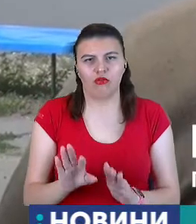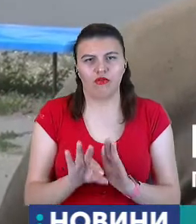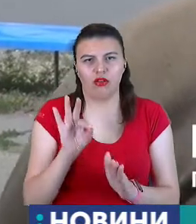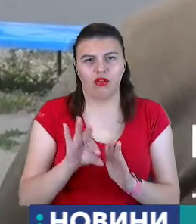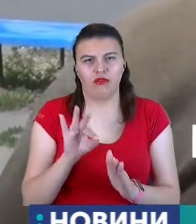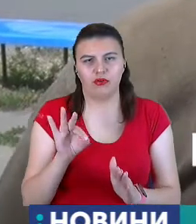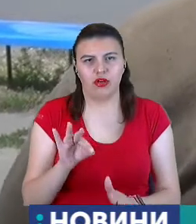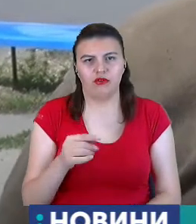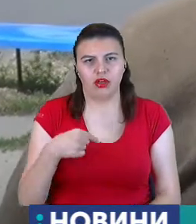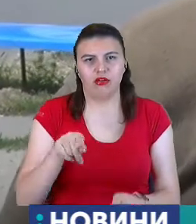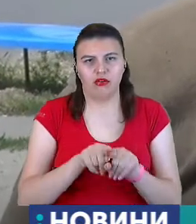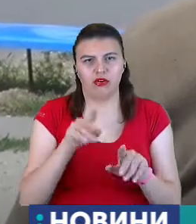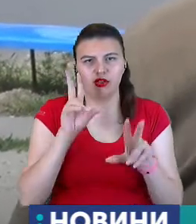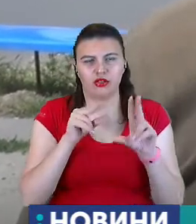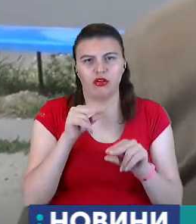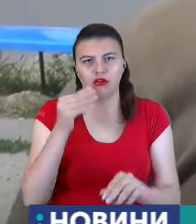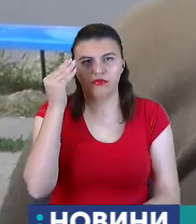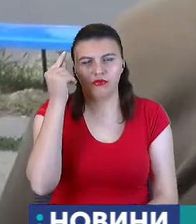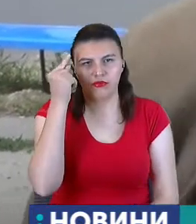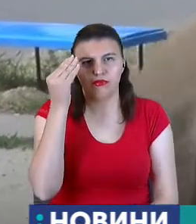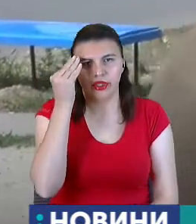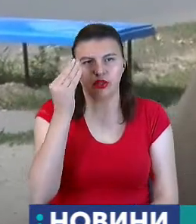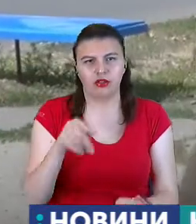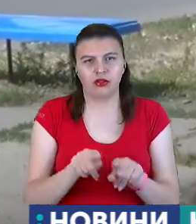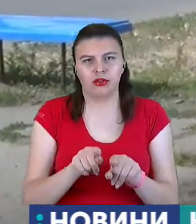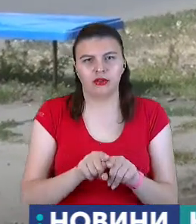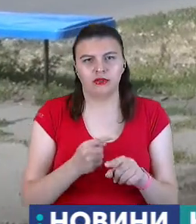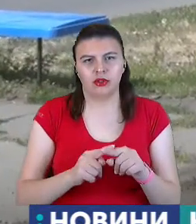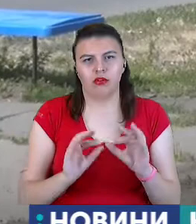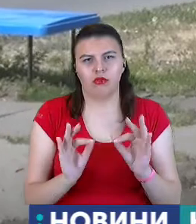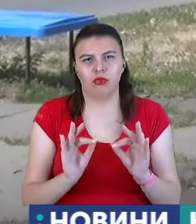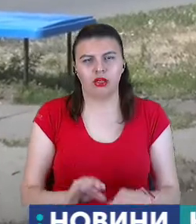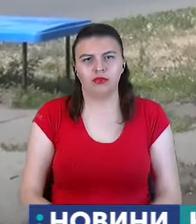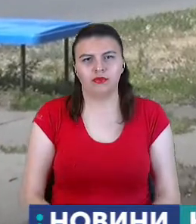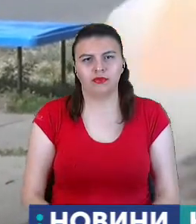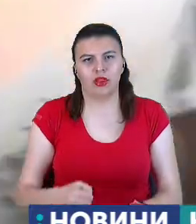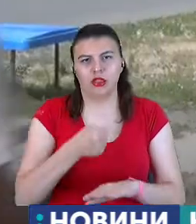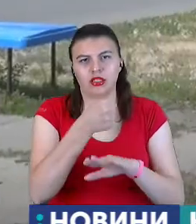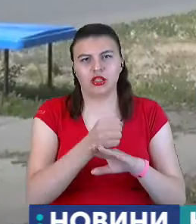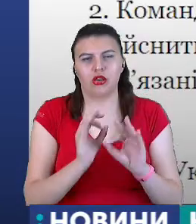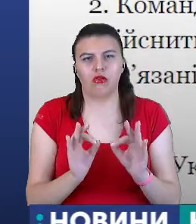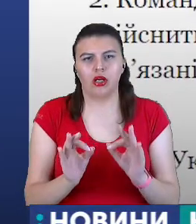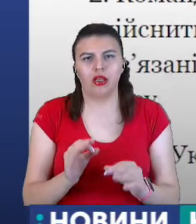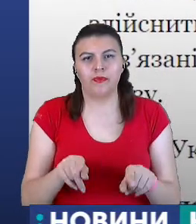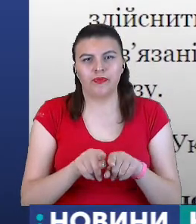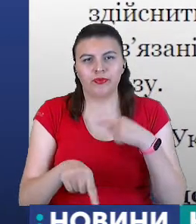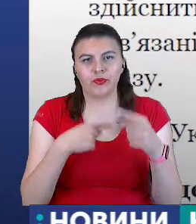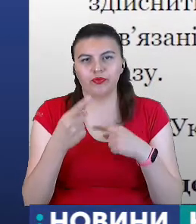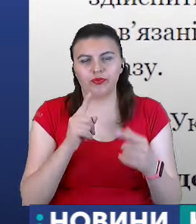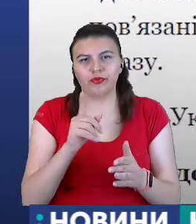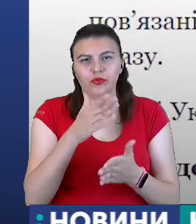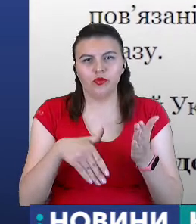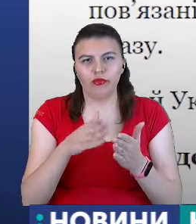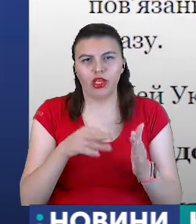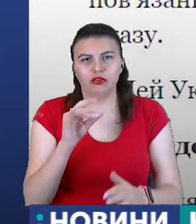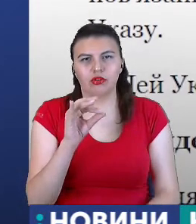считаю. І назначення, от це, мені кажеться, нормально. Так жителі говорять про місцеві вибори, які скасували. Це стосується Сєвєродонецька